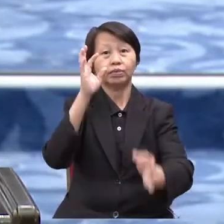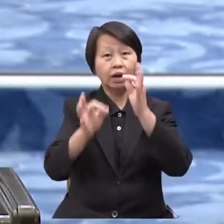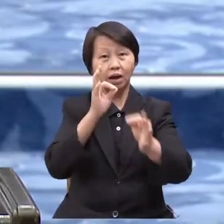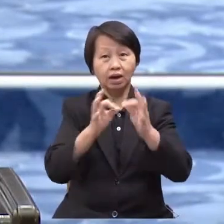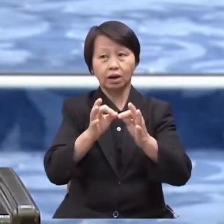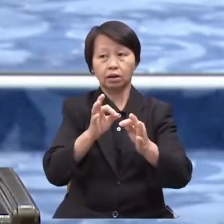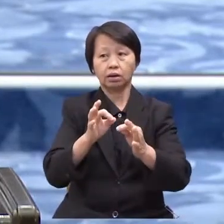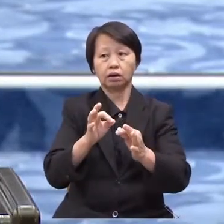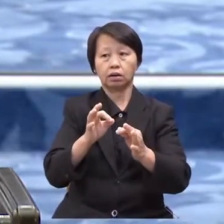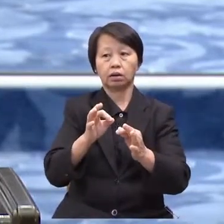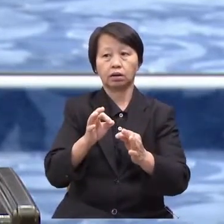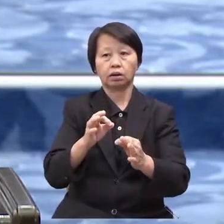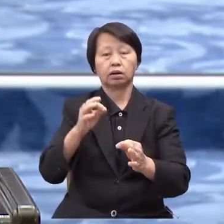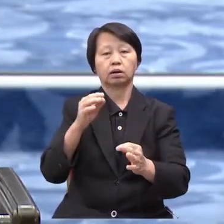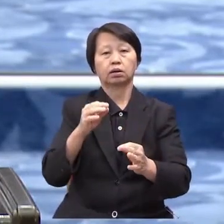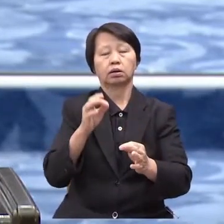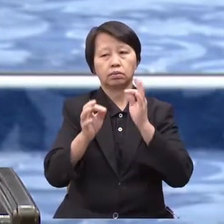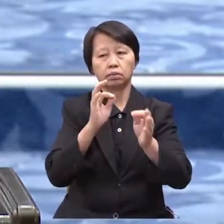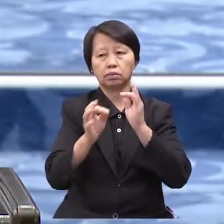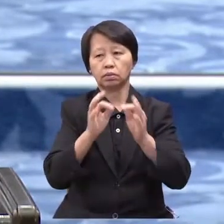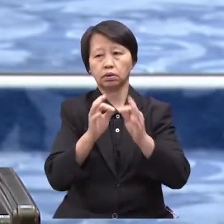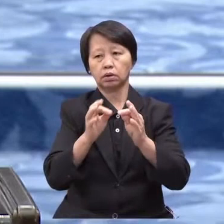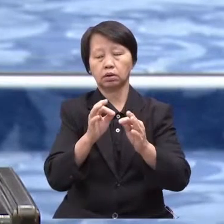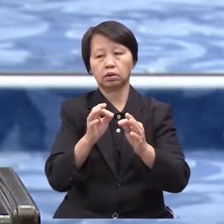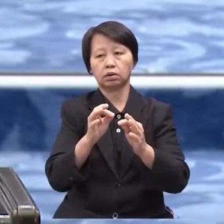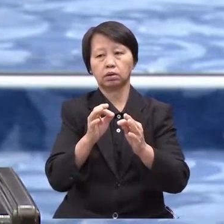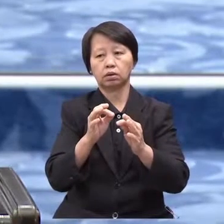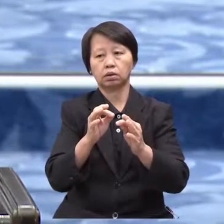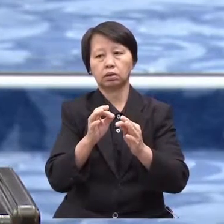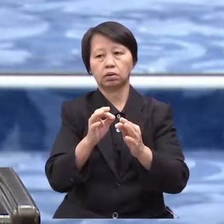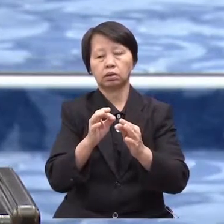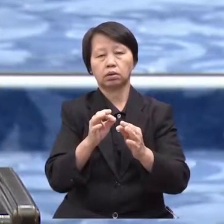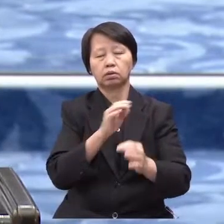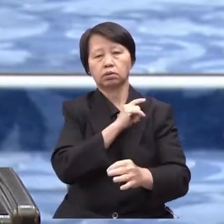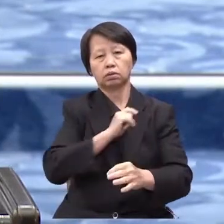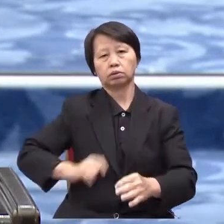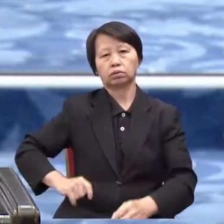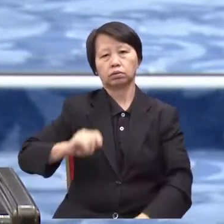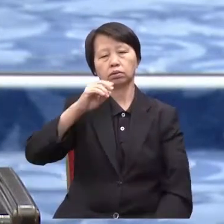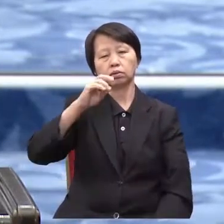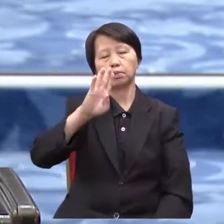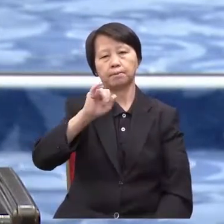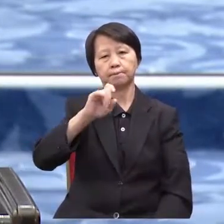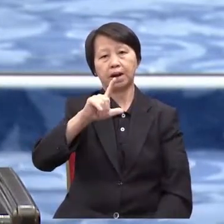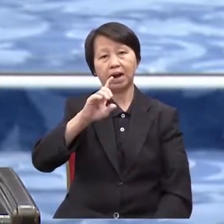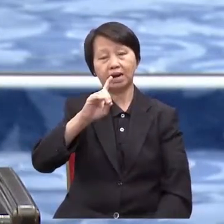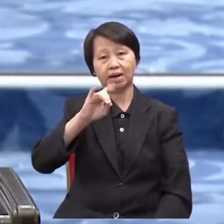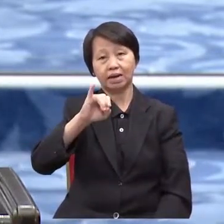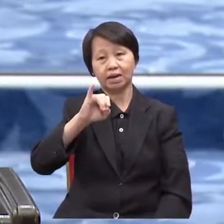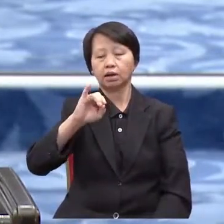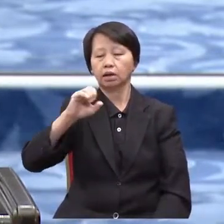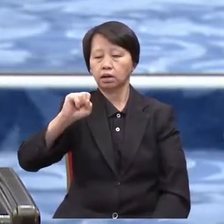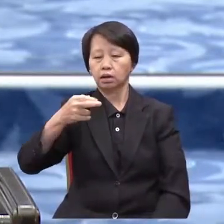satu permohonan daripada kerajaan Tuan Indonesia ialah